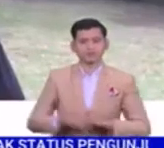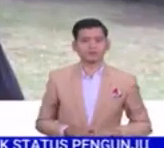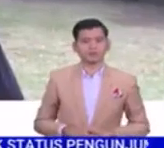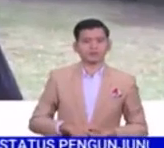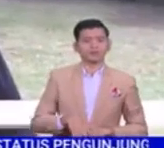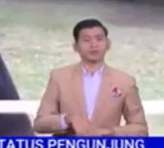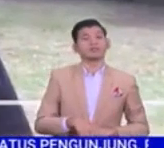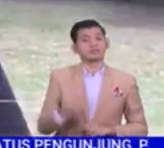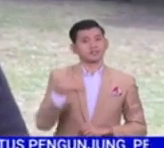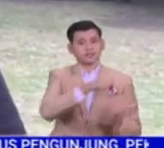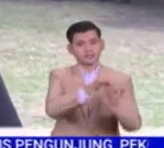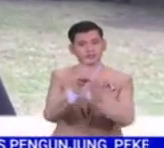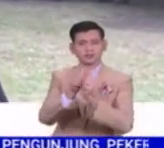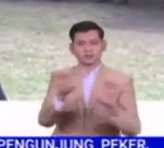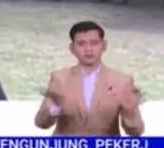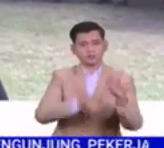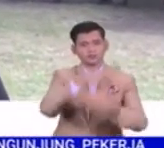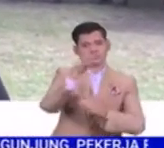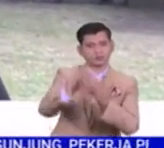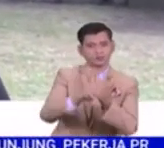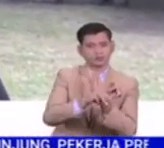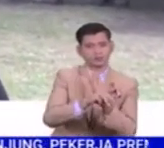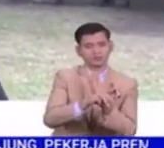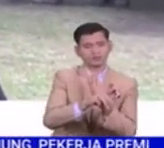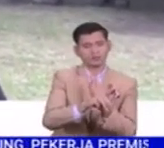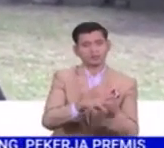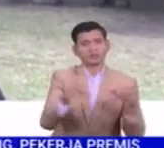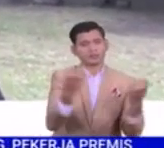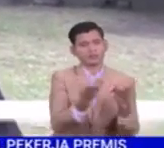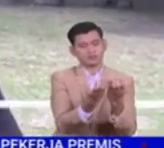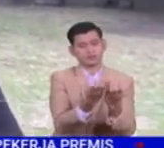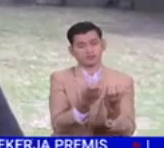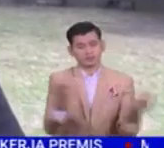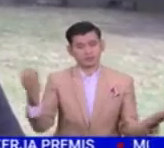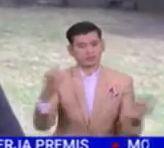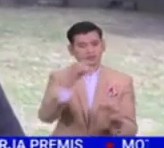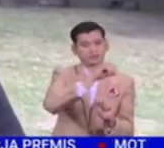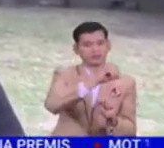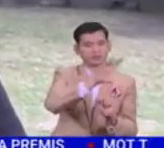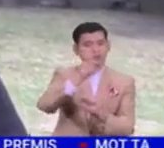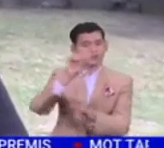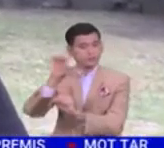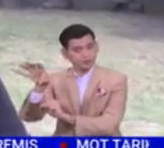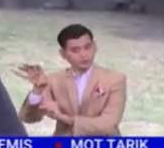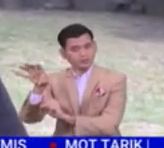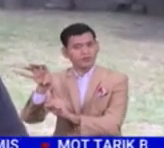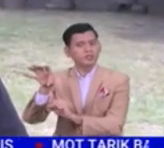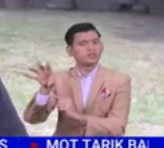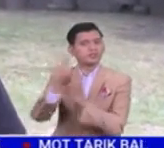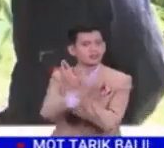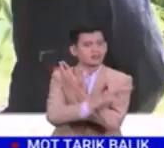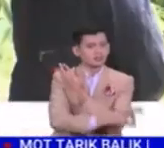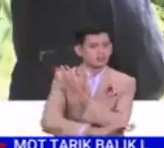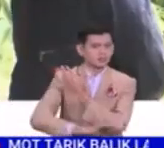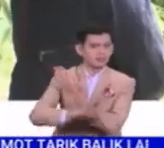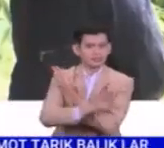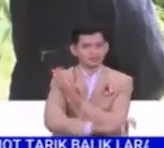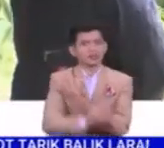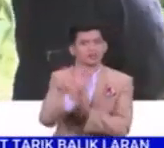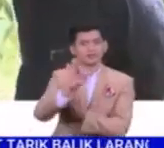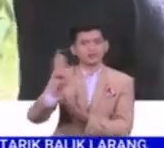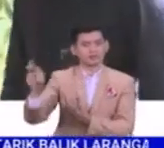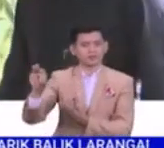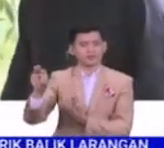Kita bersama-sama memberikan lagi program ya panjut ya ataupun pelita buluh Negeri FM di Kampung Tanjung Beringin